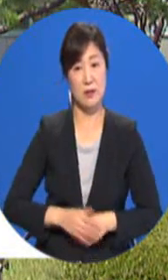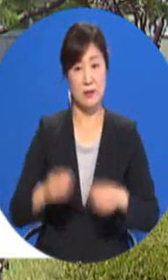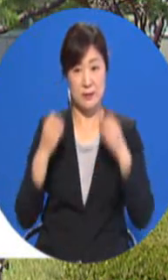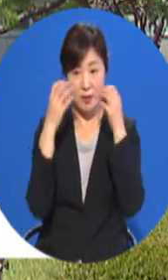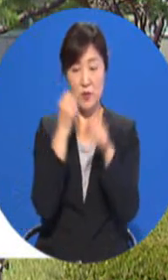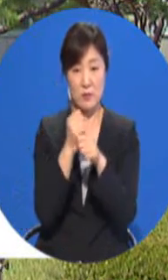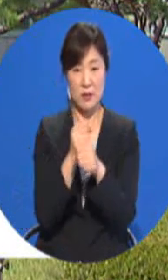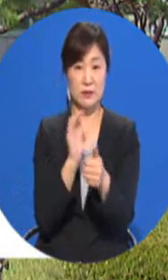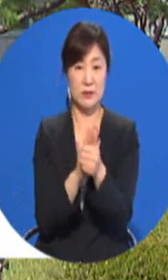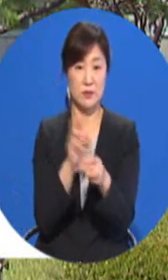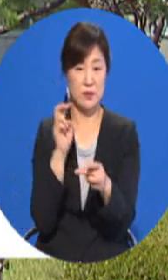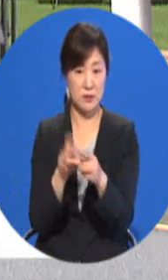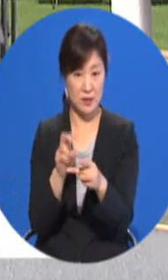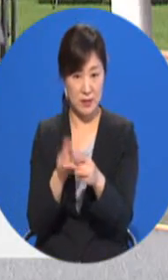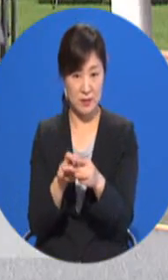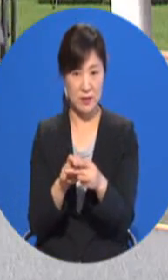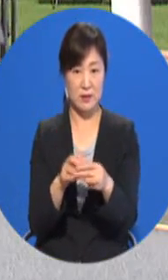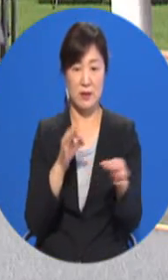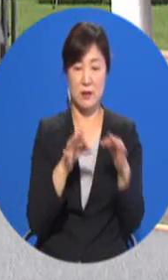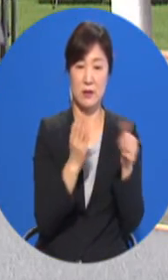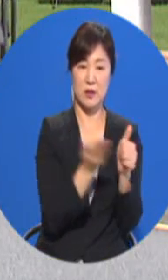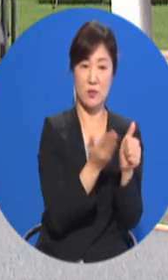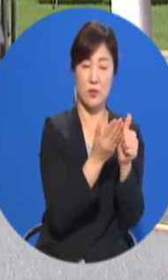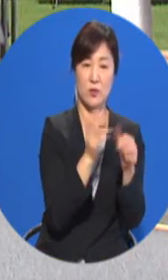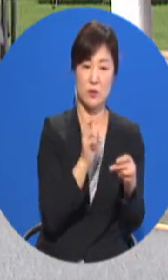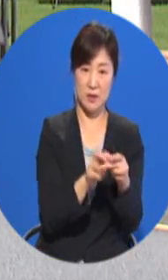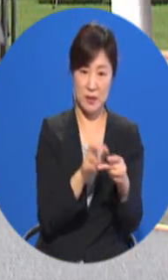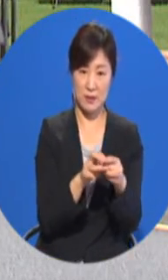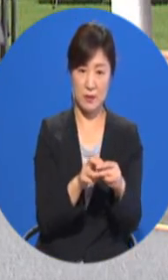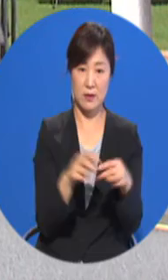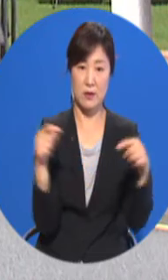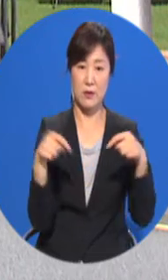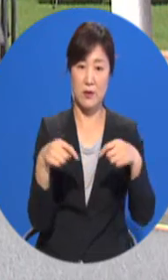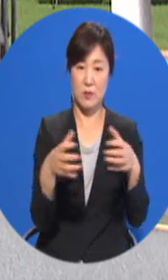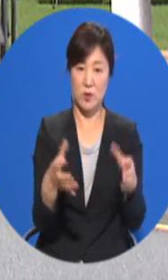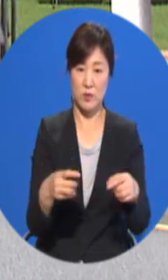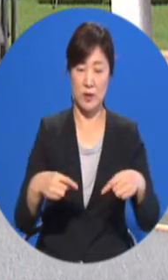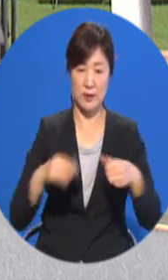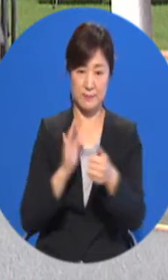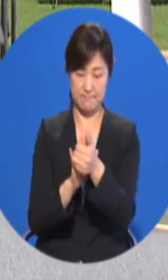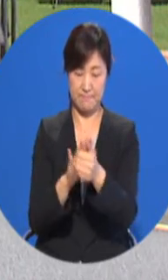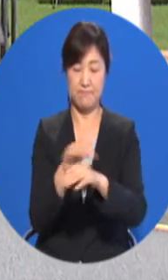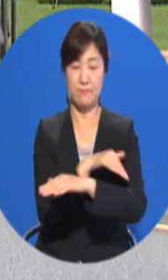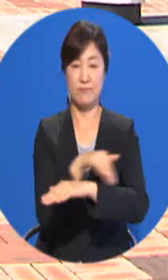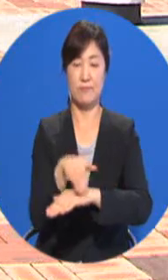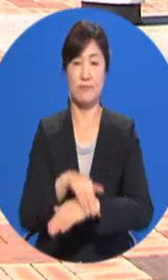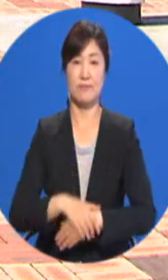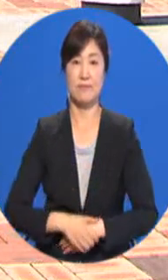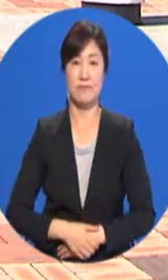광양창조경제지원센터 등 지역 내 창업 보육기관들도 협의회를 적극 지원하기로 했습니다.